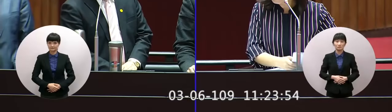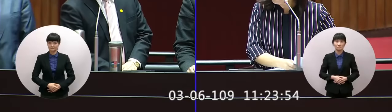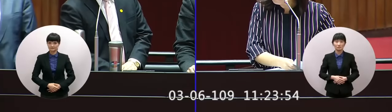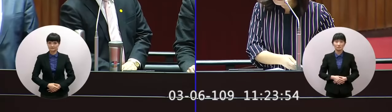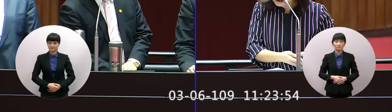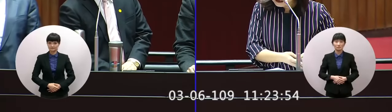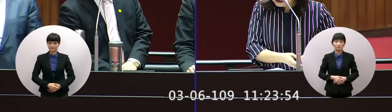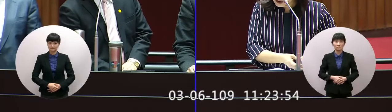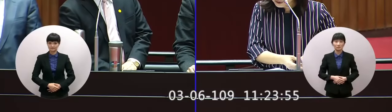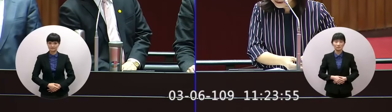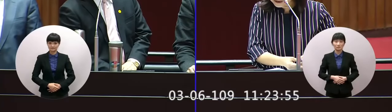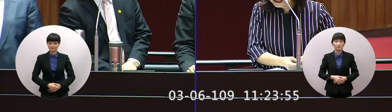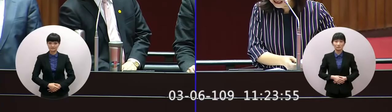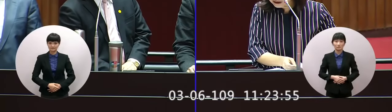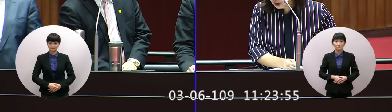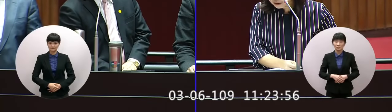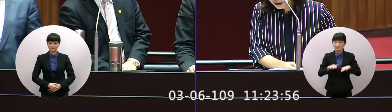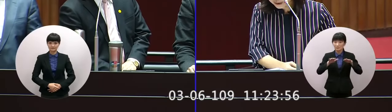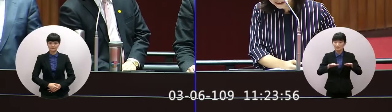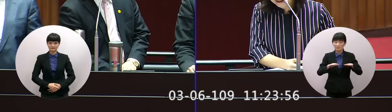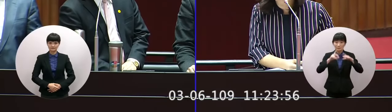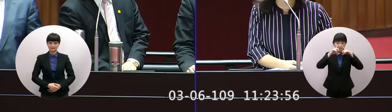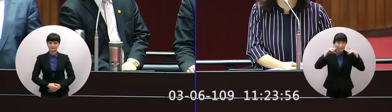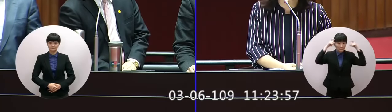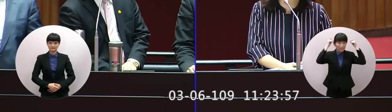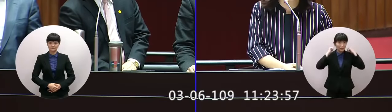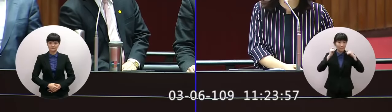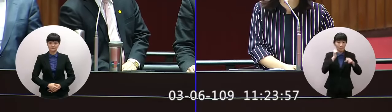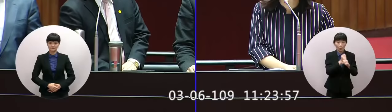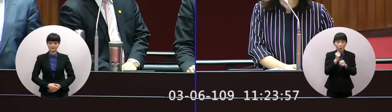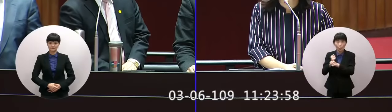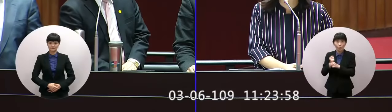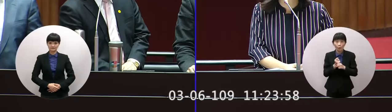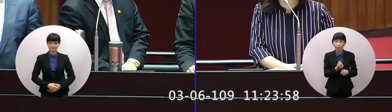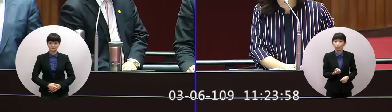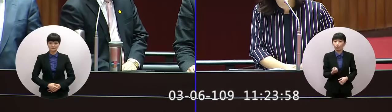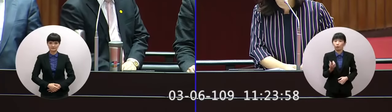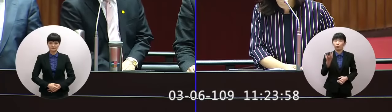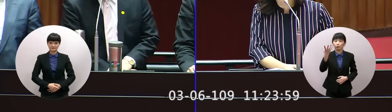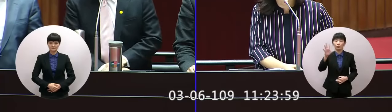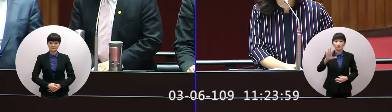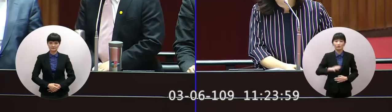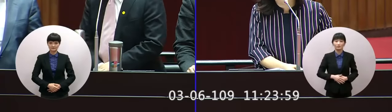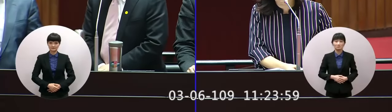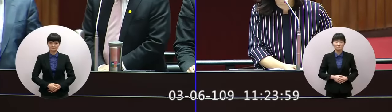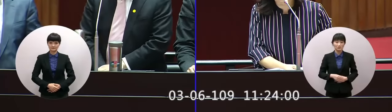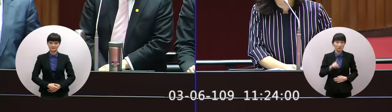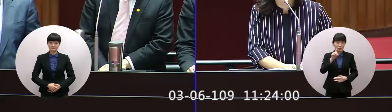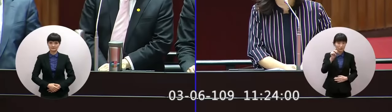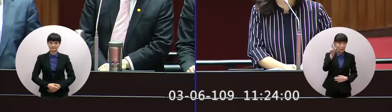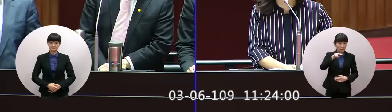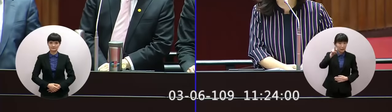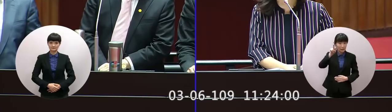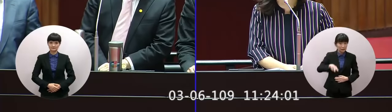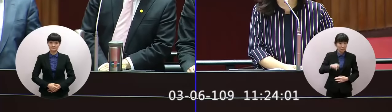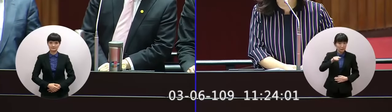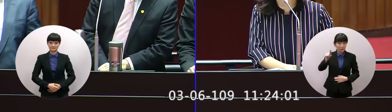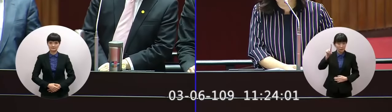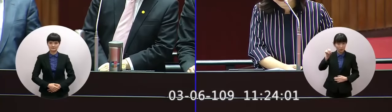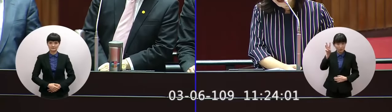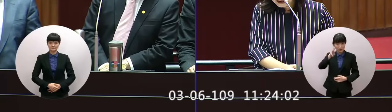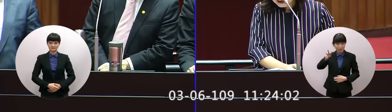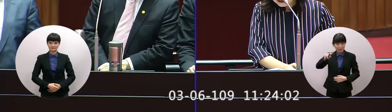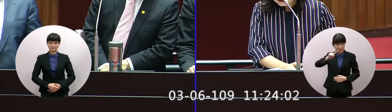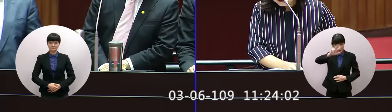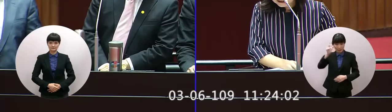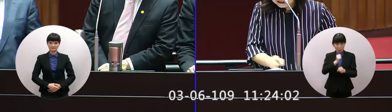你有提到。有关于现在口罩，因为产量越来越多，我们再会有到12000片或13000片一